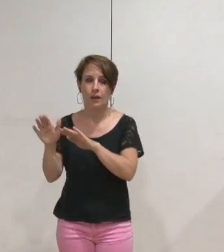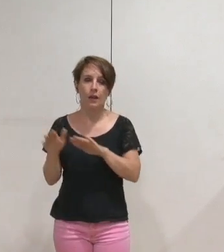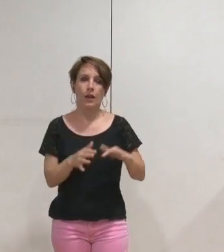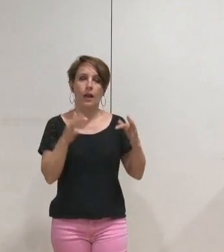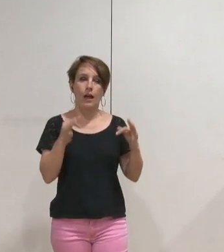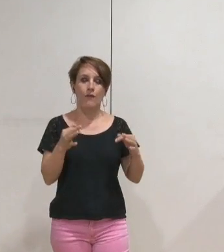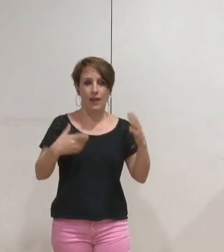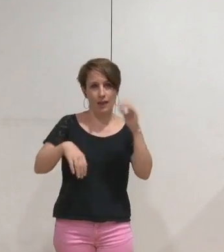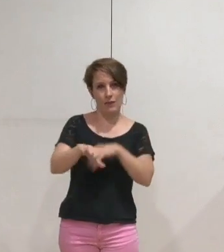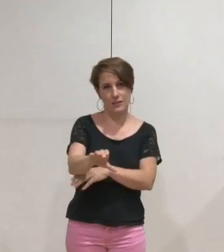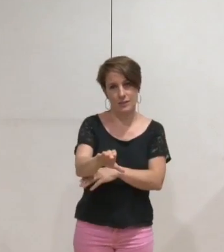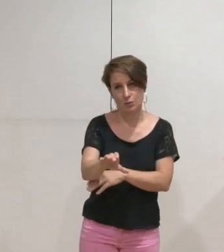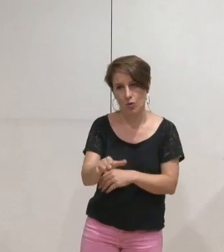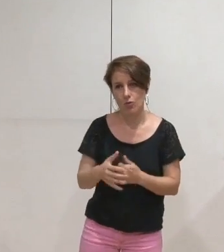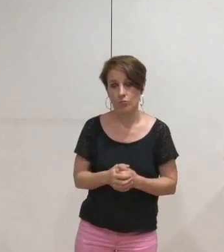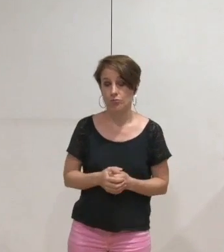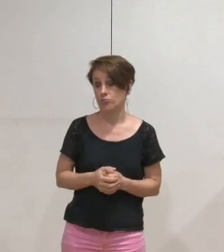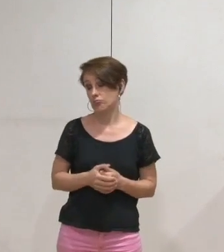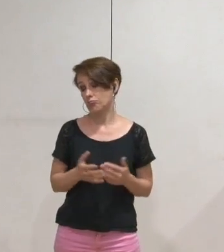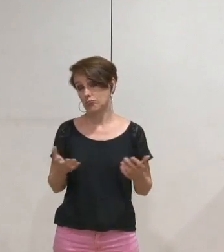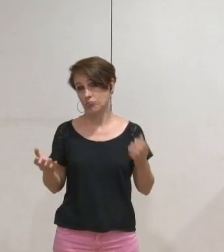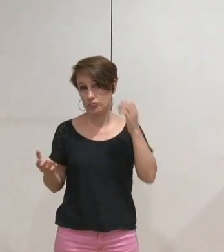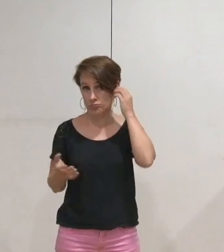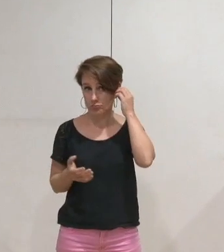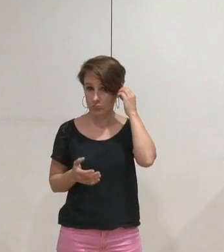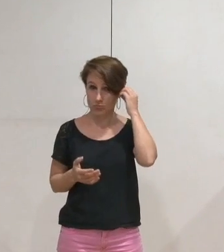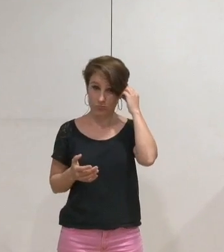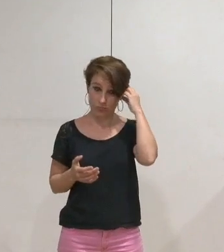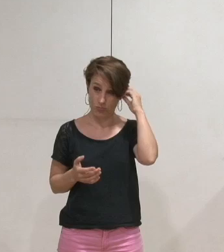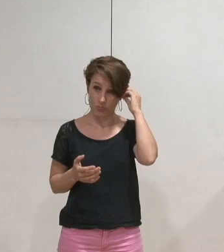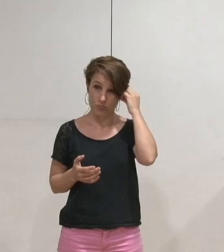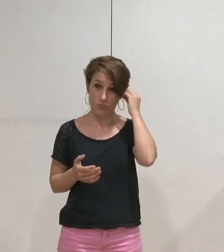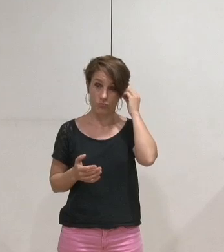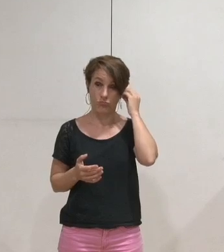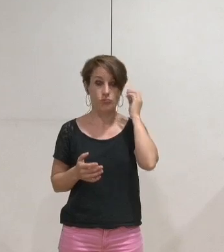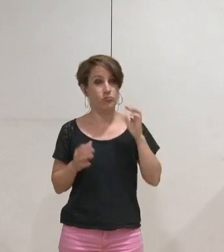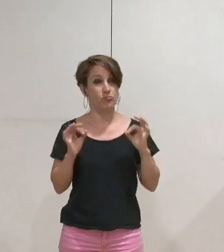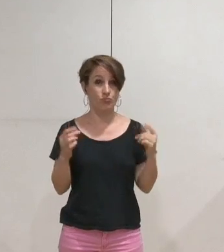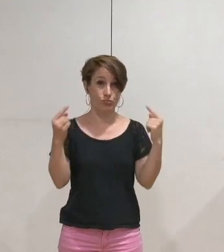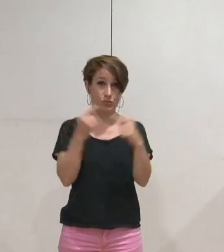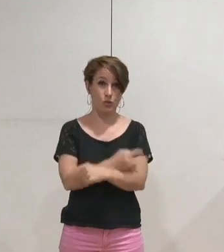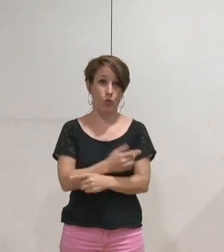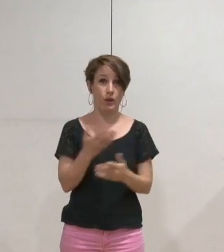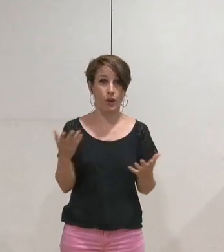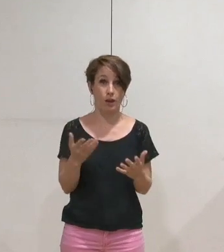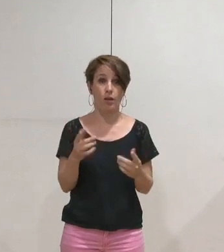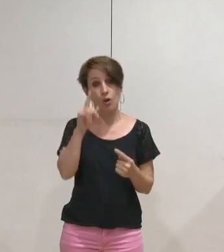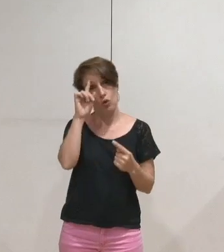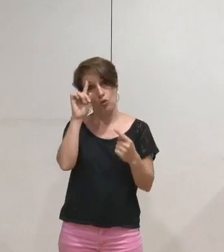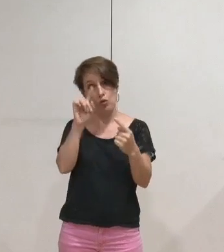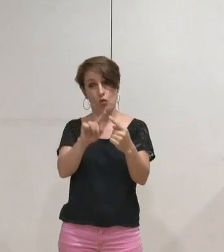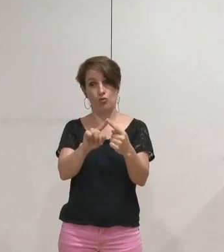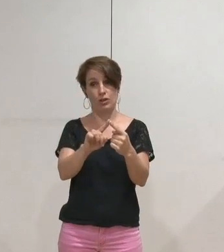l'investissement c'est exactement l'inverse l'objectif cible cétait